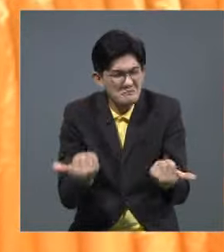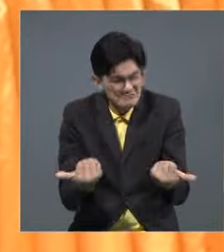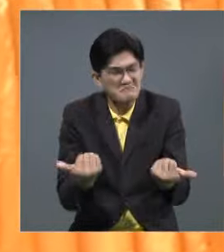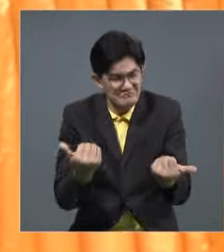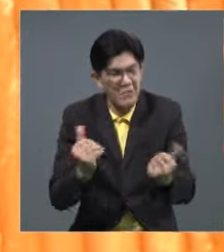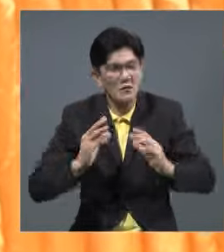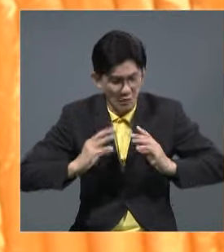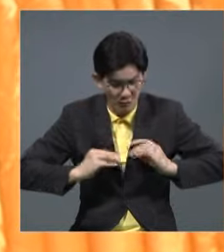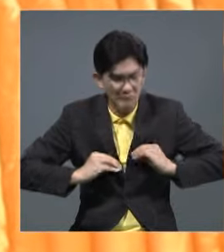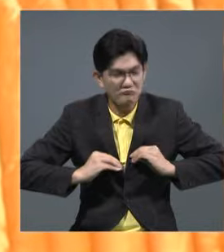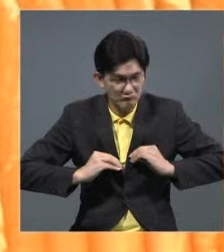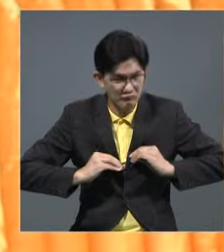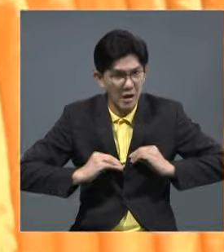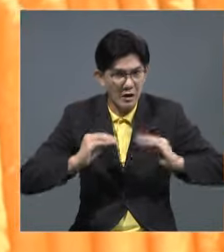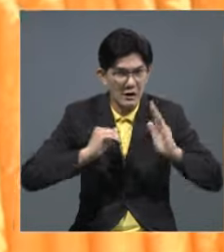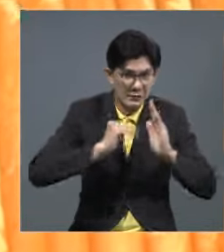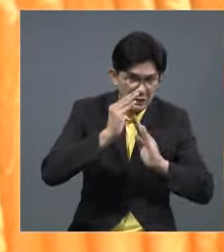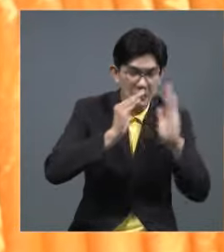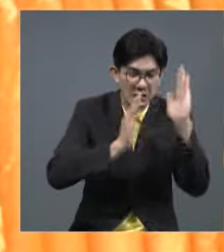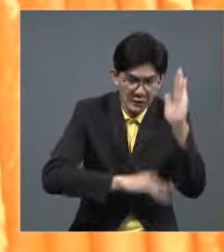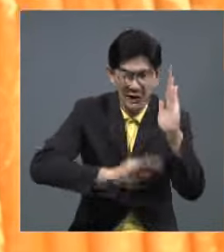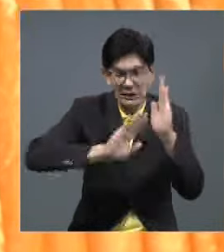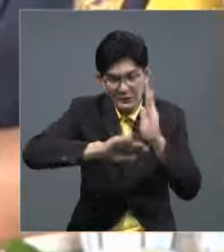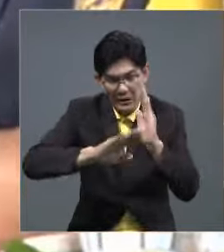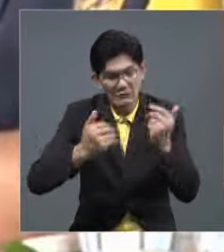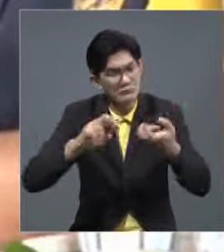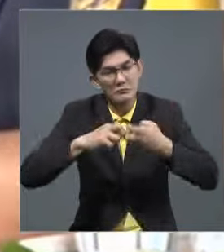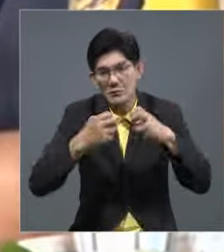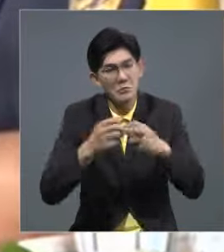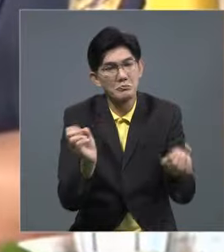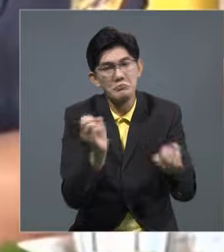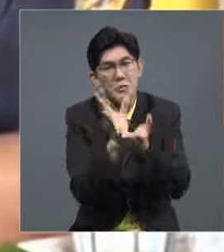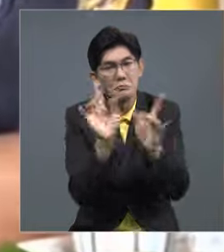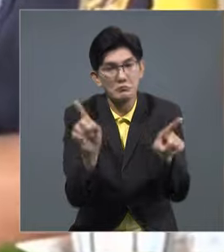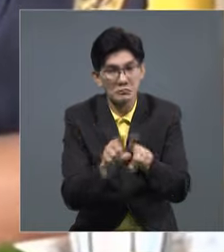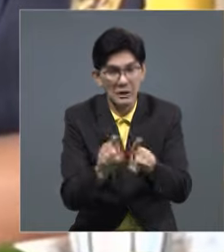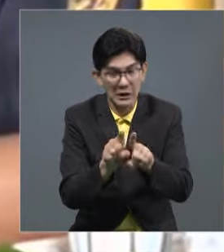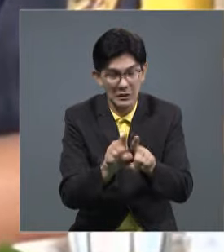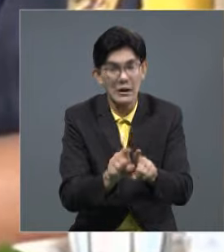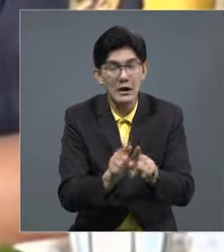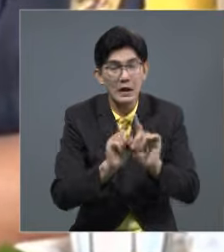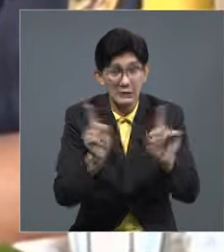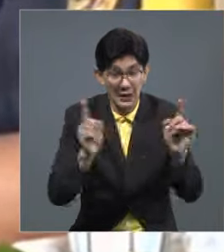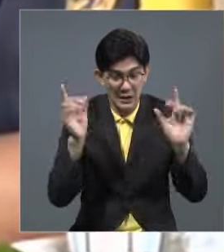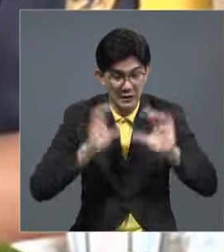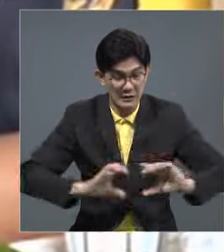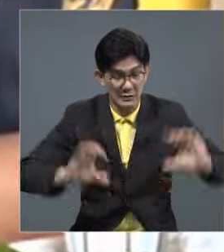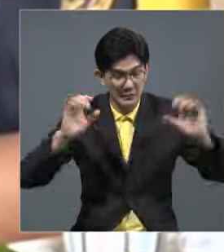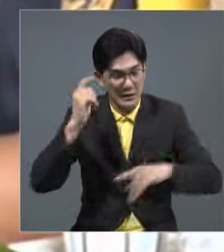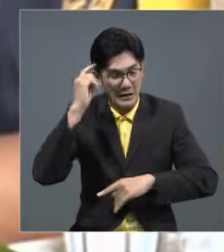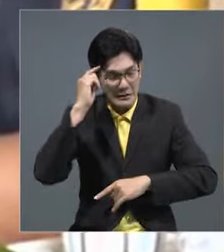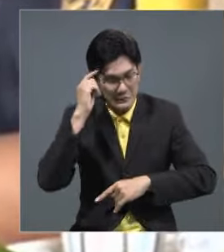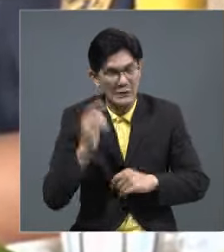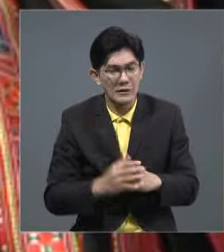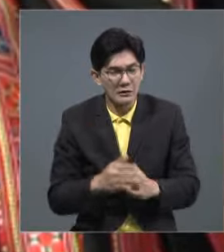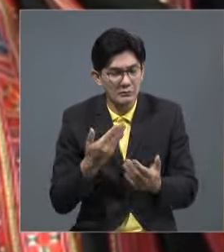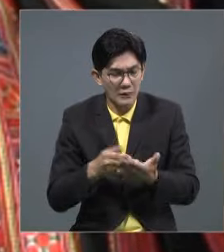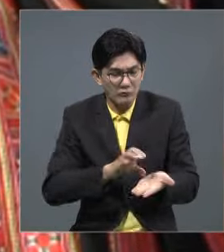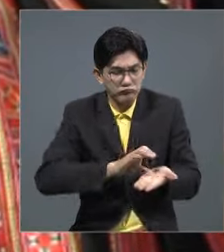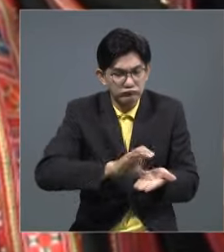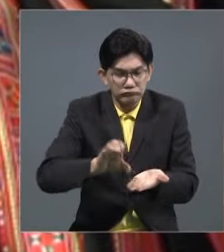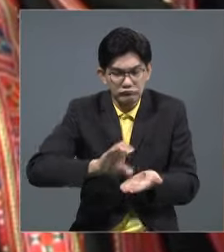าไม่ว่าจะเป็นภาคเหนือภาคใต้ภาคอีสานเนี่ยก็มีผลกระทบในเรื่องนี้แต่ว่ารัฐบาลเองก็พยายามที่จะจัดสรรงบประม